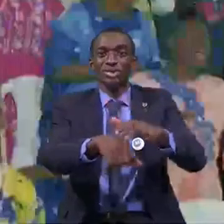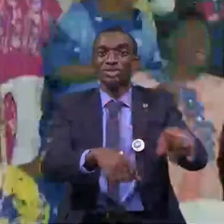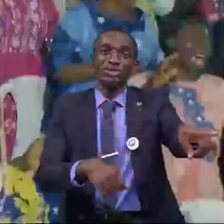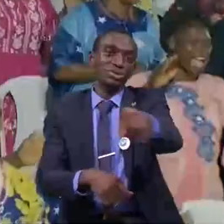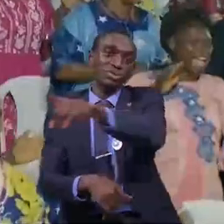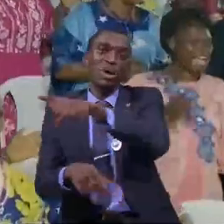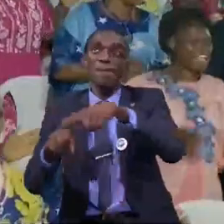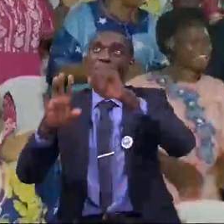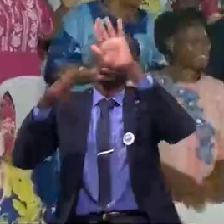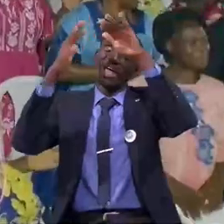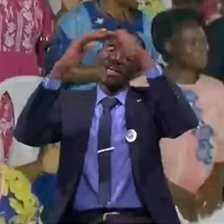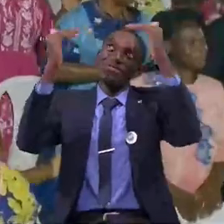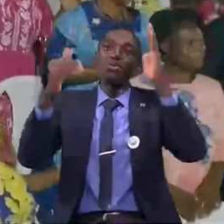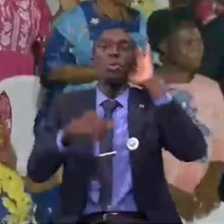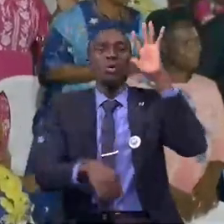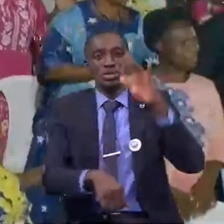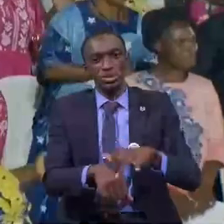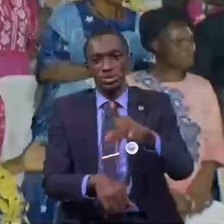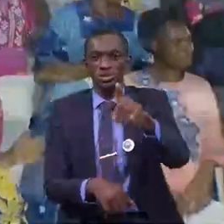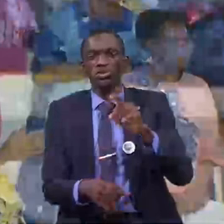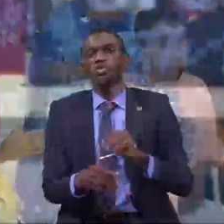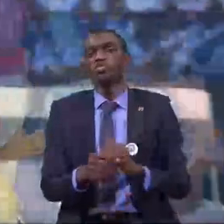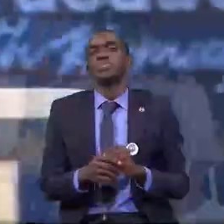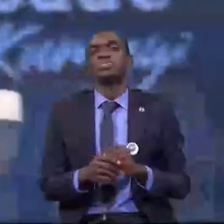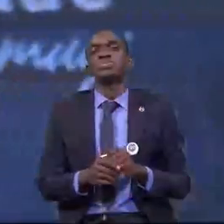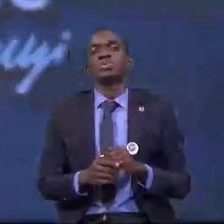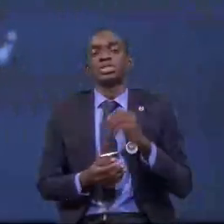J'aurais bien voulu te toucher, mais le ciel va te toucher directement.